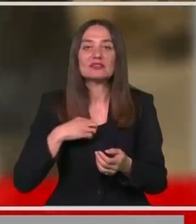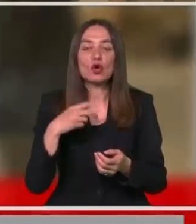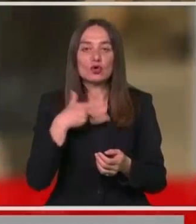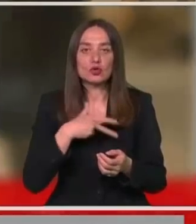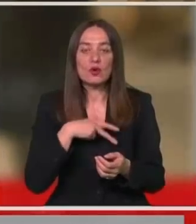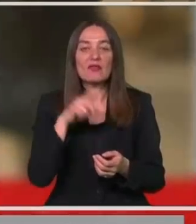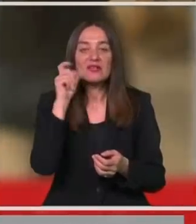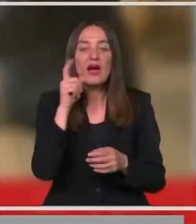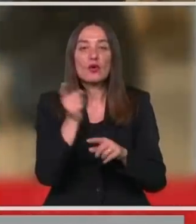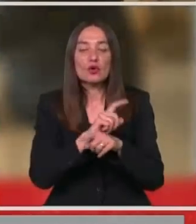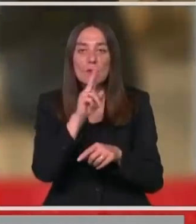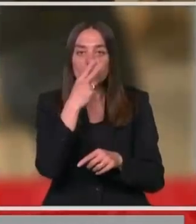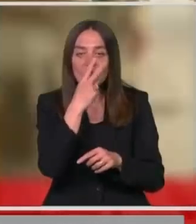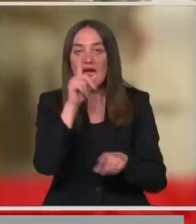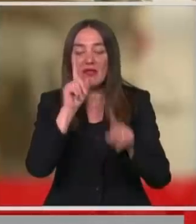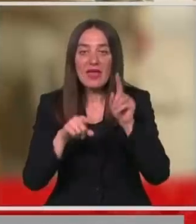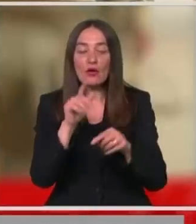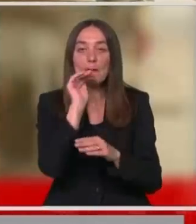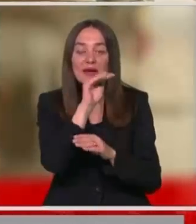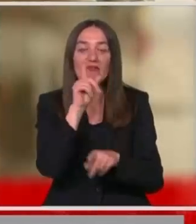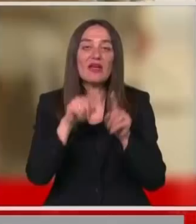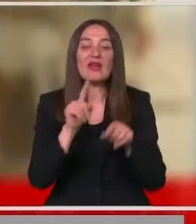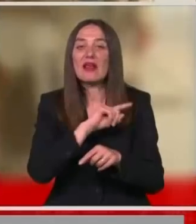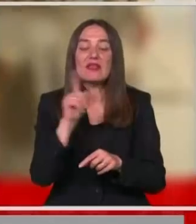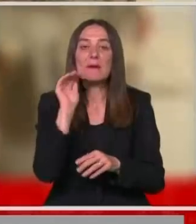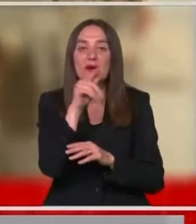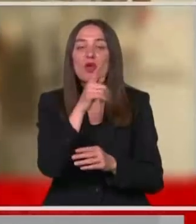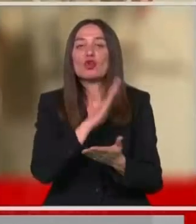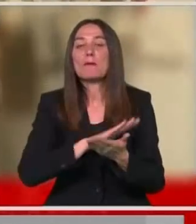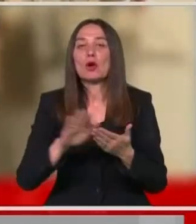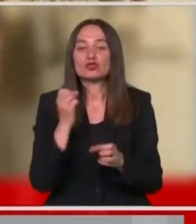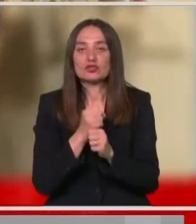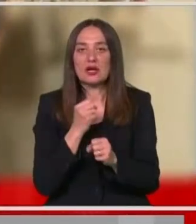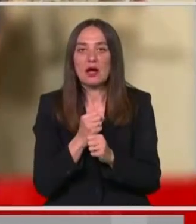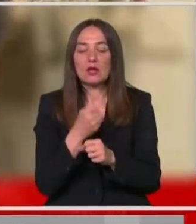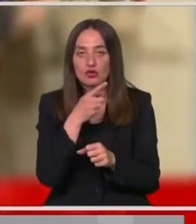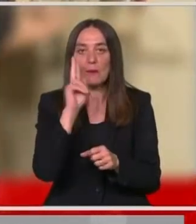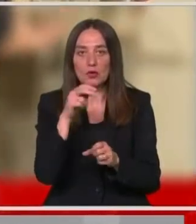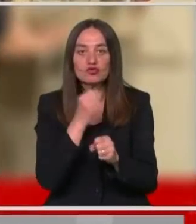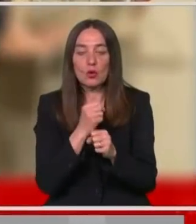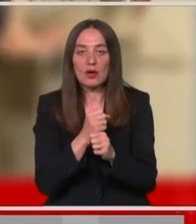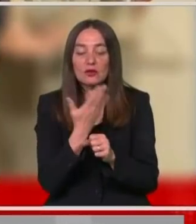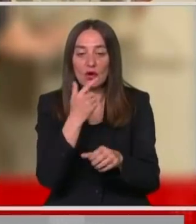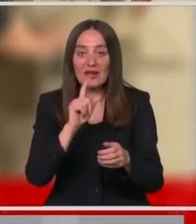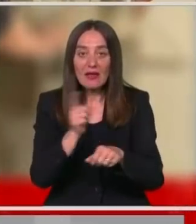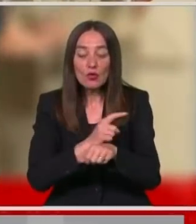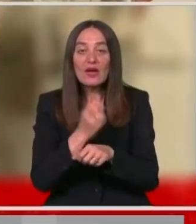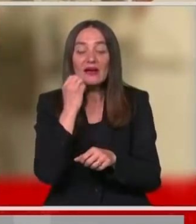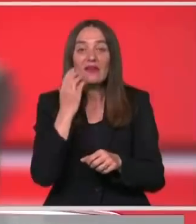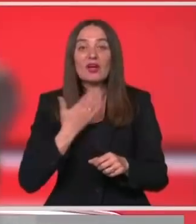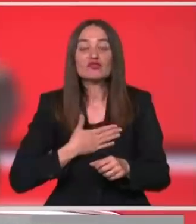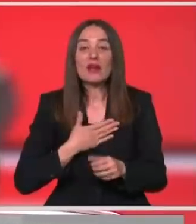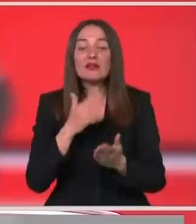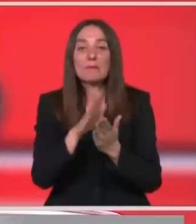tako da u svakom trenutku možete da vidite da li je neko prijavljen ili nije prijavljen, to je vrlo prosto se radi. Dobro, i to možete da uradite od momenta kada želite da